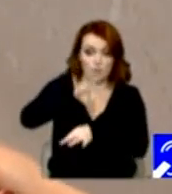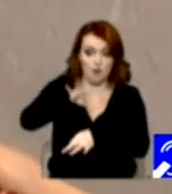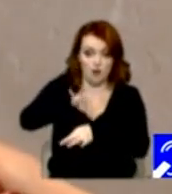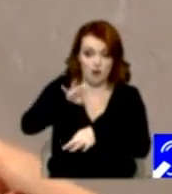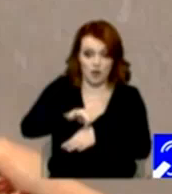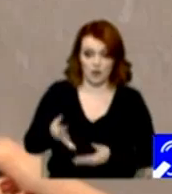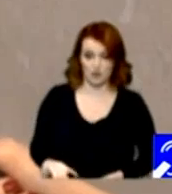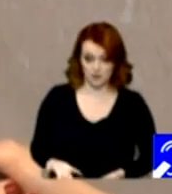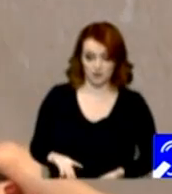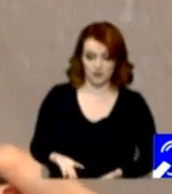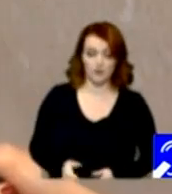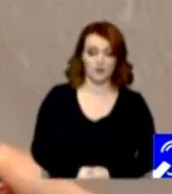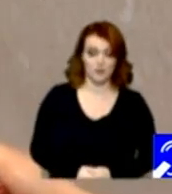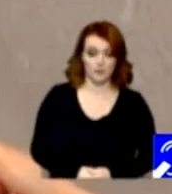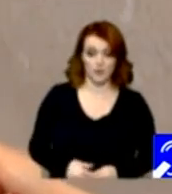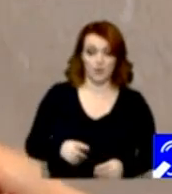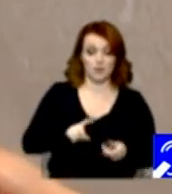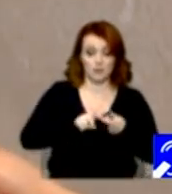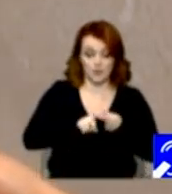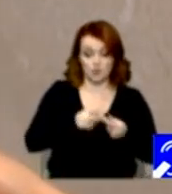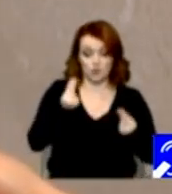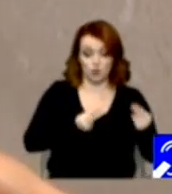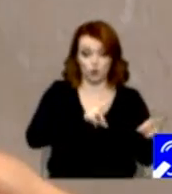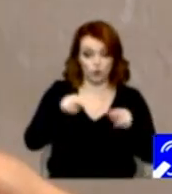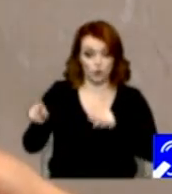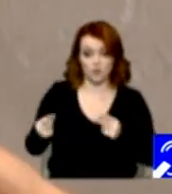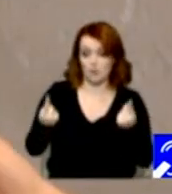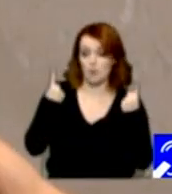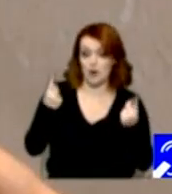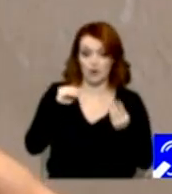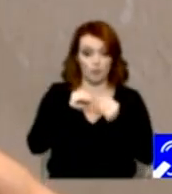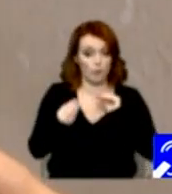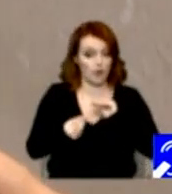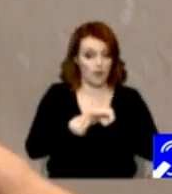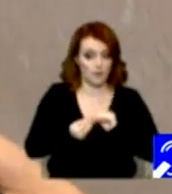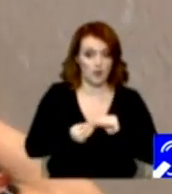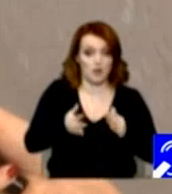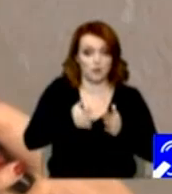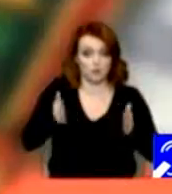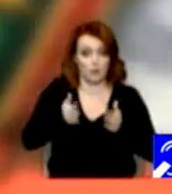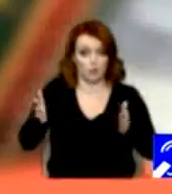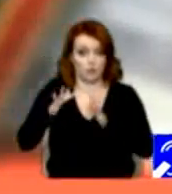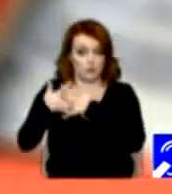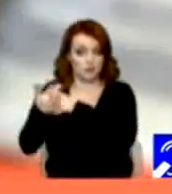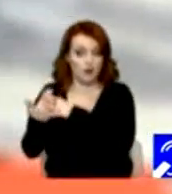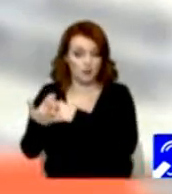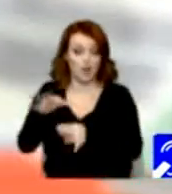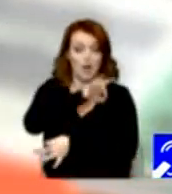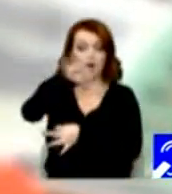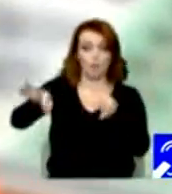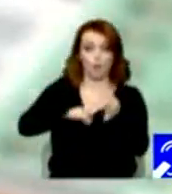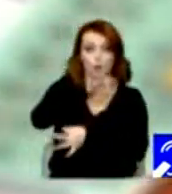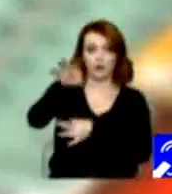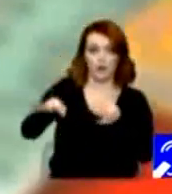dependența de jocuri de noroc este o mare mare problemă în tot mai multe comunități Proiectul a stârnit